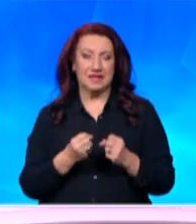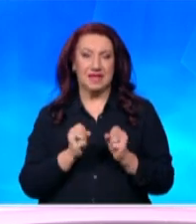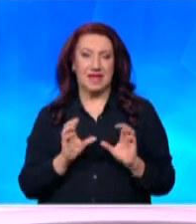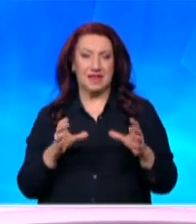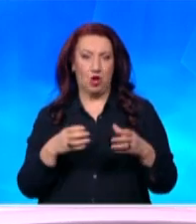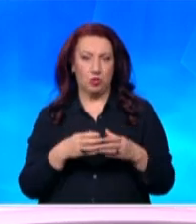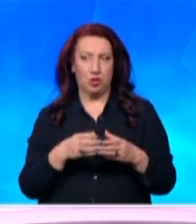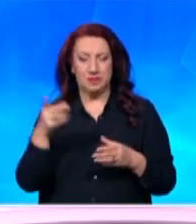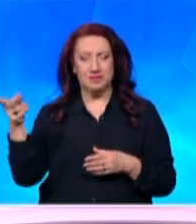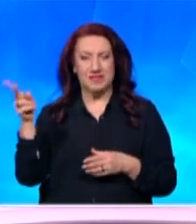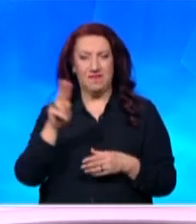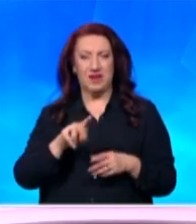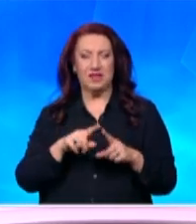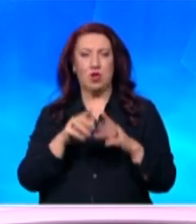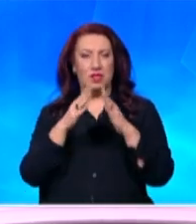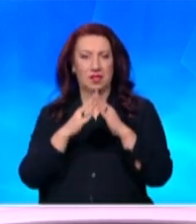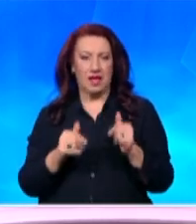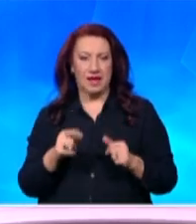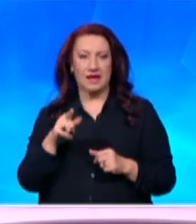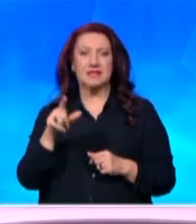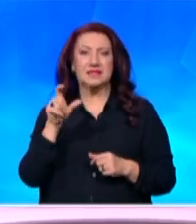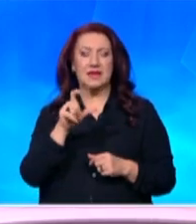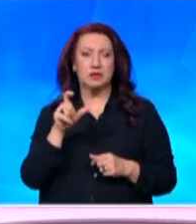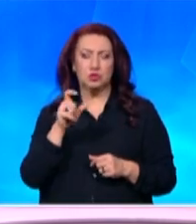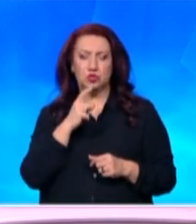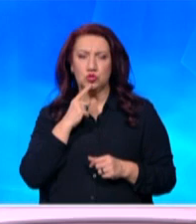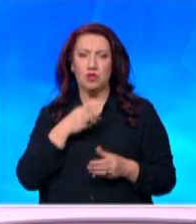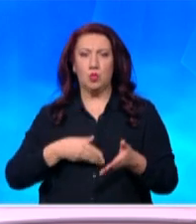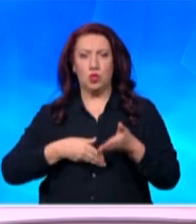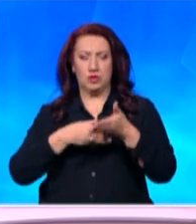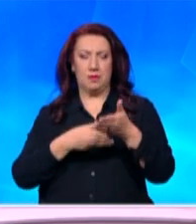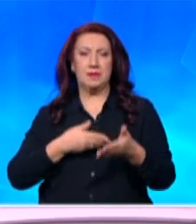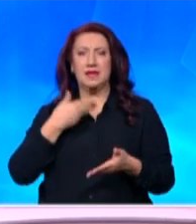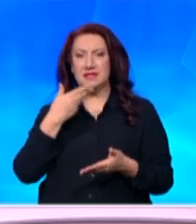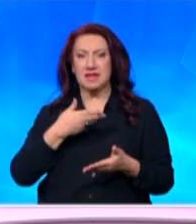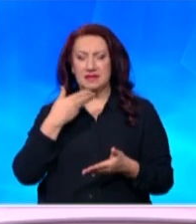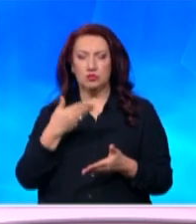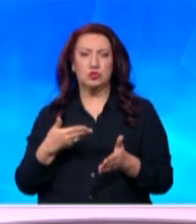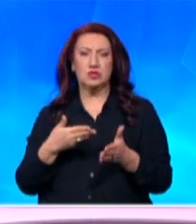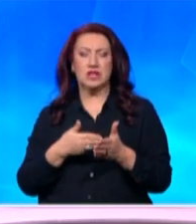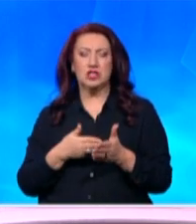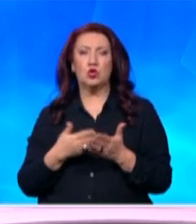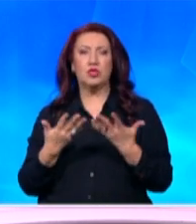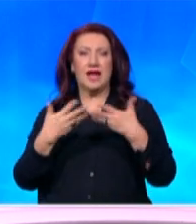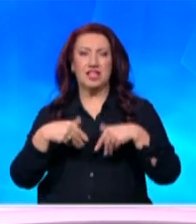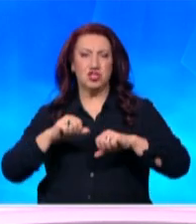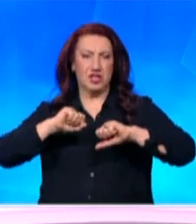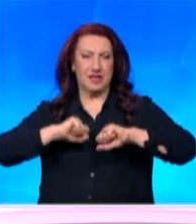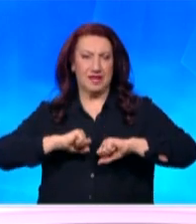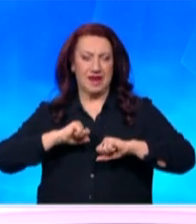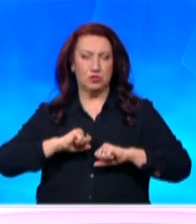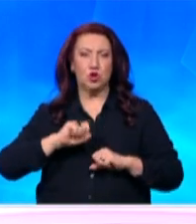Станимир Стоилов подкрепи позицията на ръководството срещу изказването на техническия директор на Футболния съюз Георги Иванов миналата седмица.